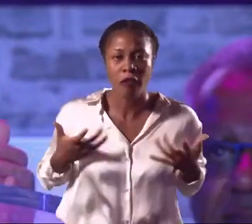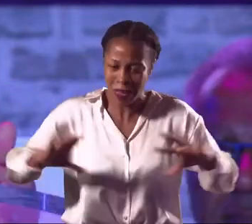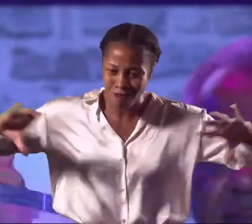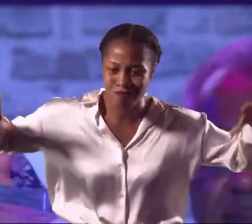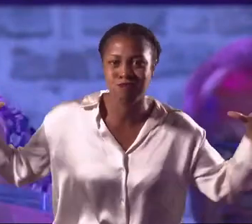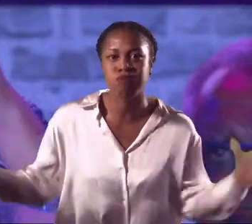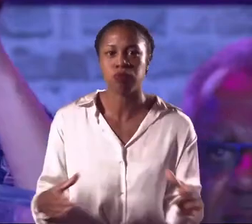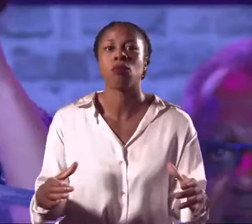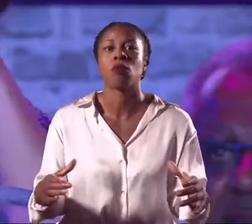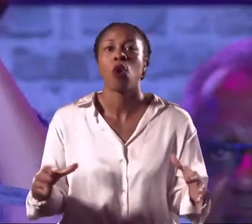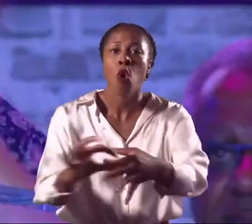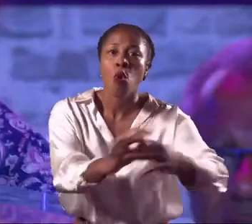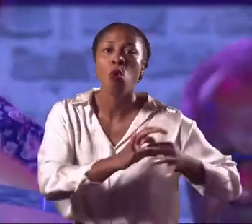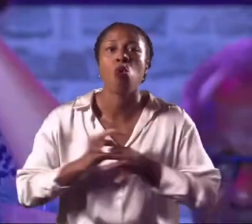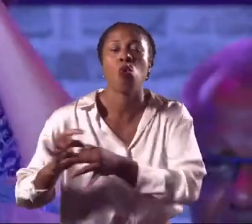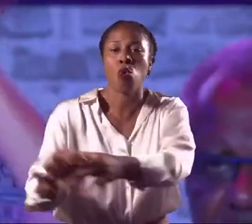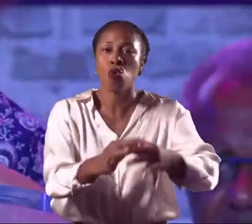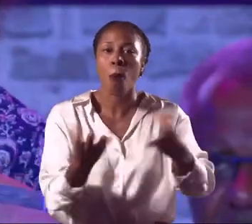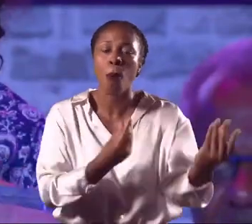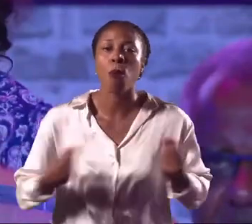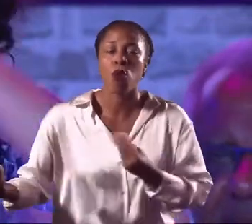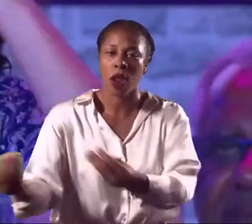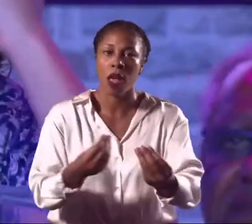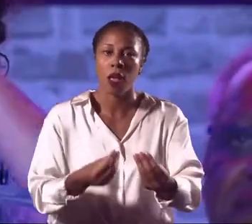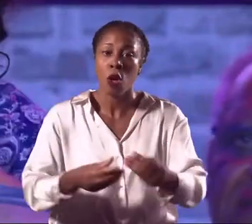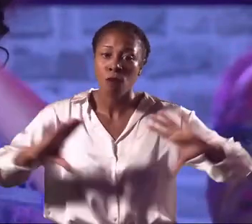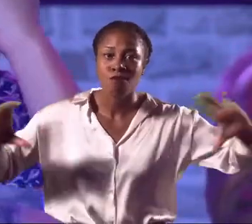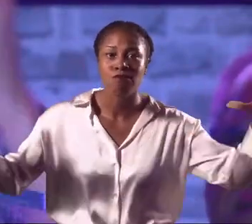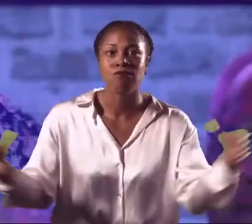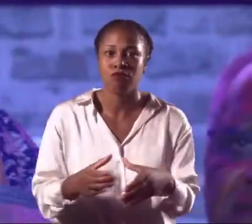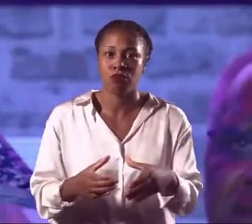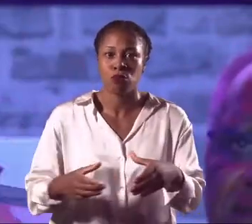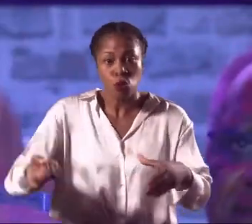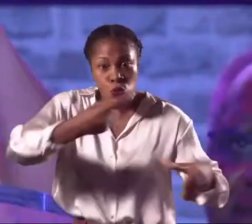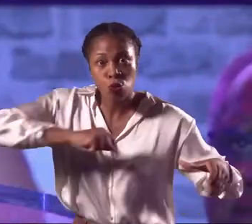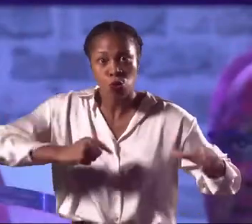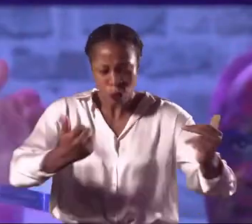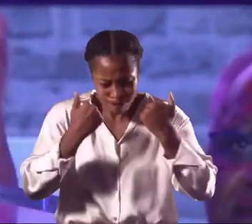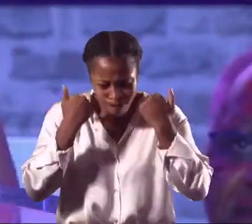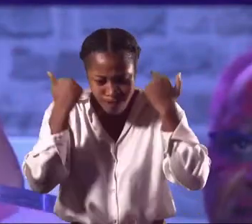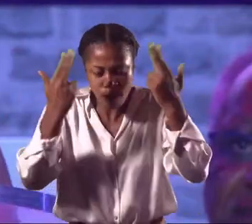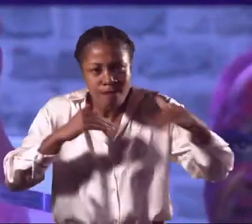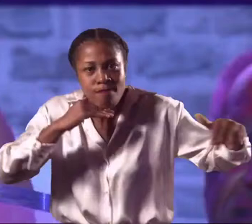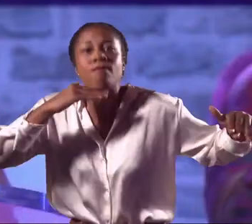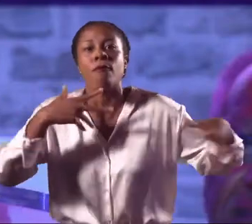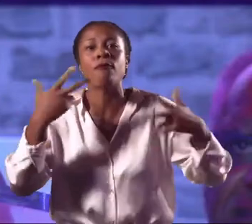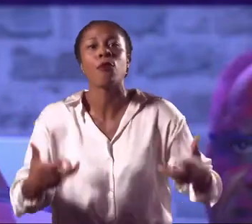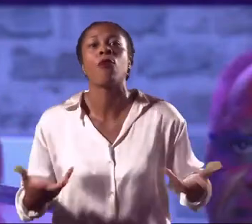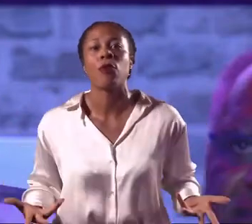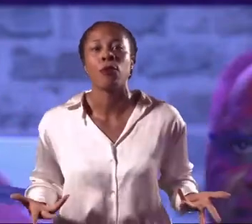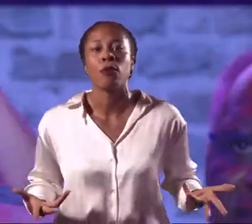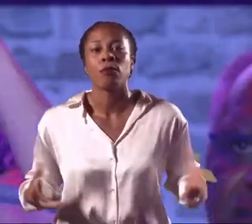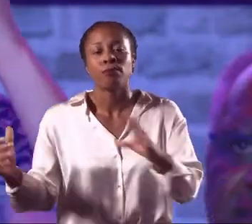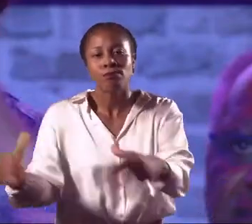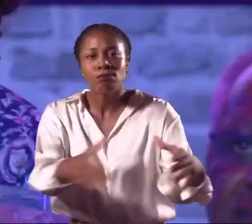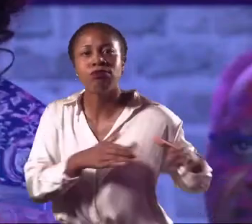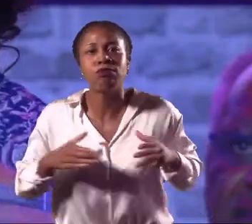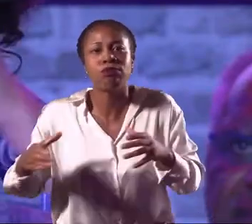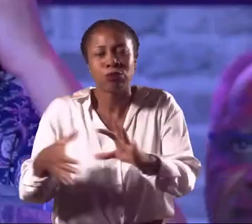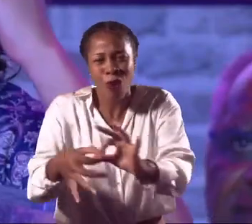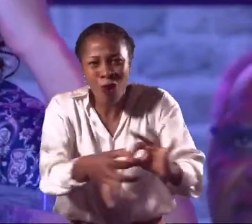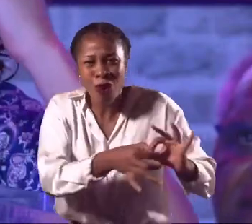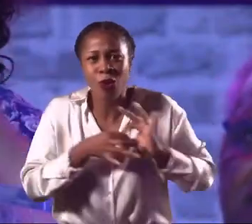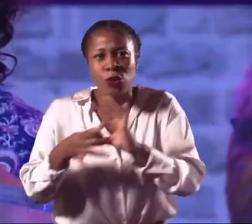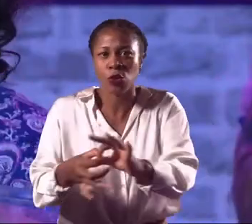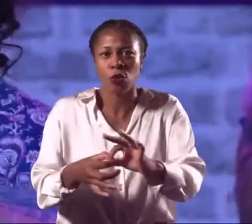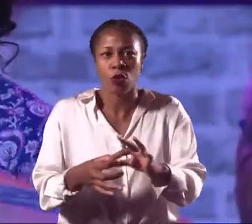l'union populaire, l'union de toutes celles et tous ceux qui ne veulent pas baisser la tête, l'union de toutes celles et tous ceux qui ne veulent pas faire